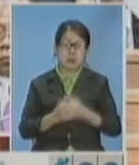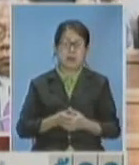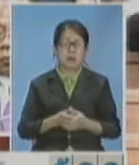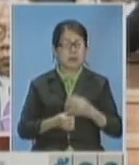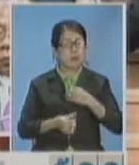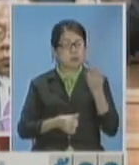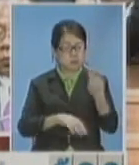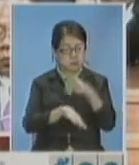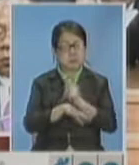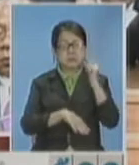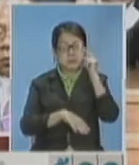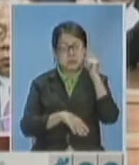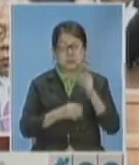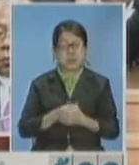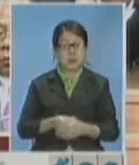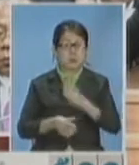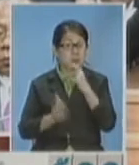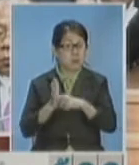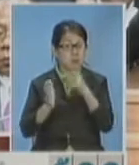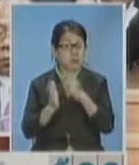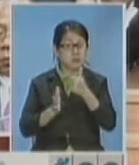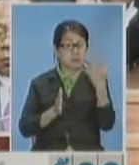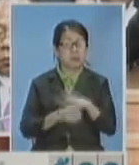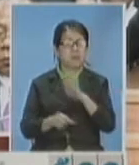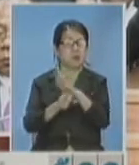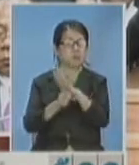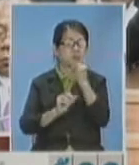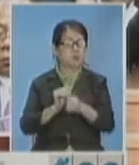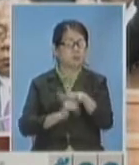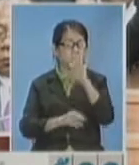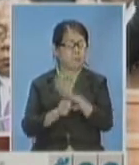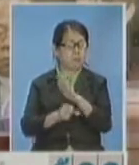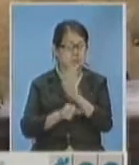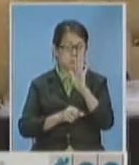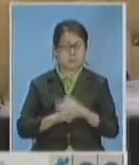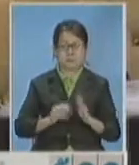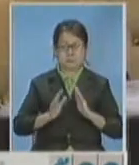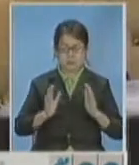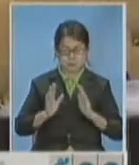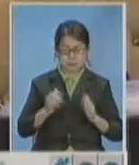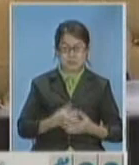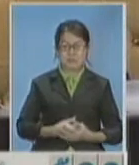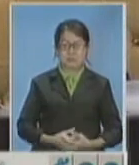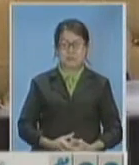ให้ท่านประธานวินิจฉัยถ้าไม่มีเหตุผลอื่นก็ไม่ต้องให้อภิปรายเลยครับขอบคุณครับ